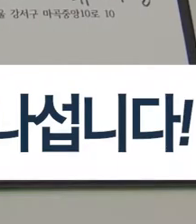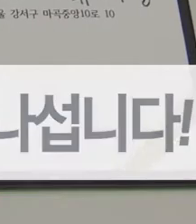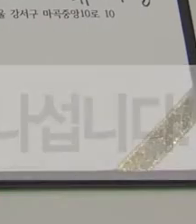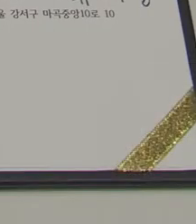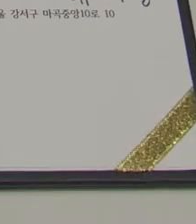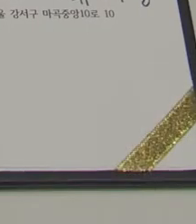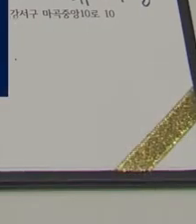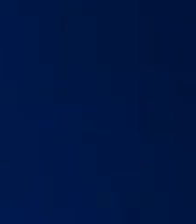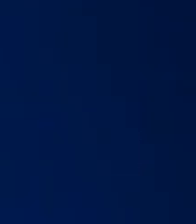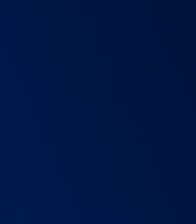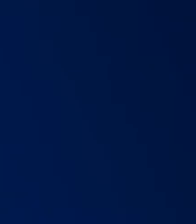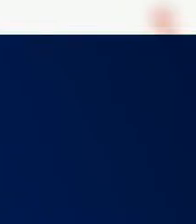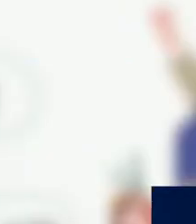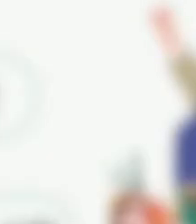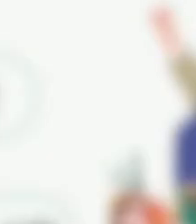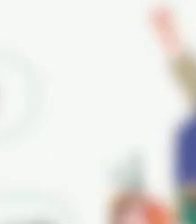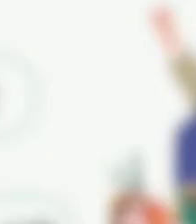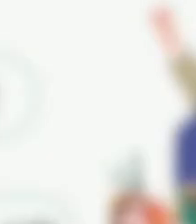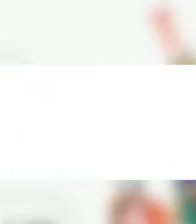체결했습니다.